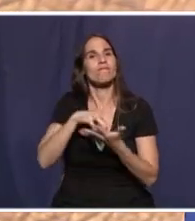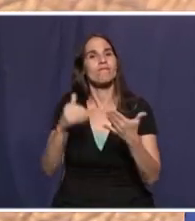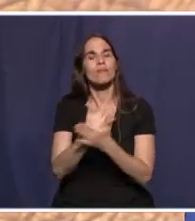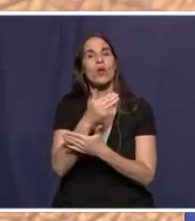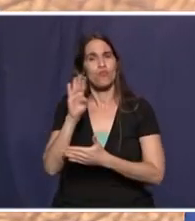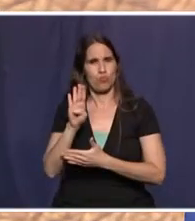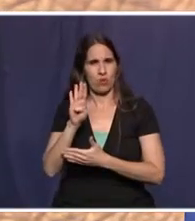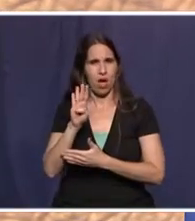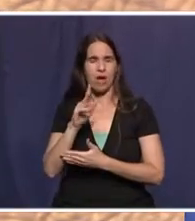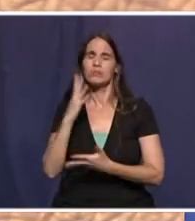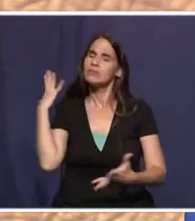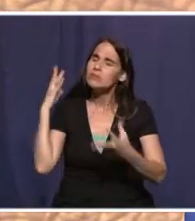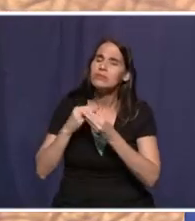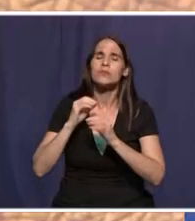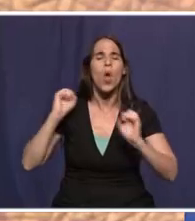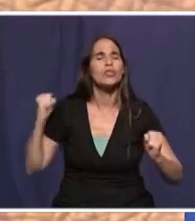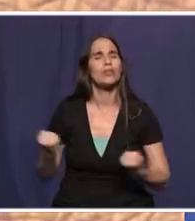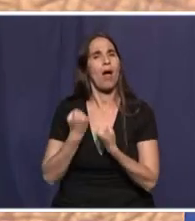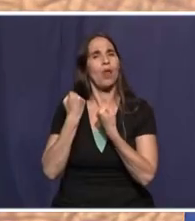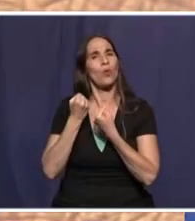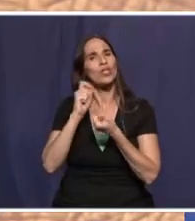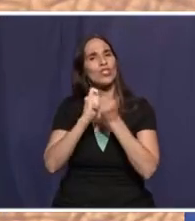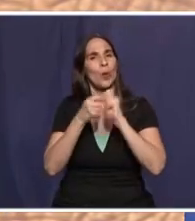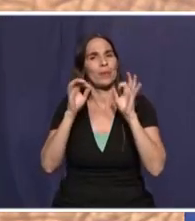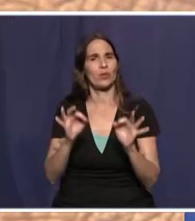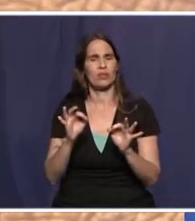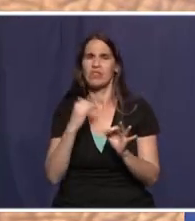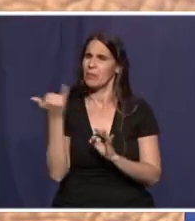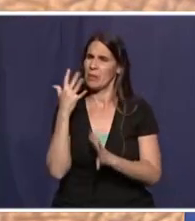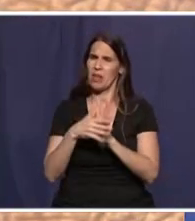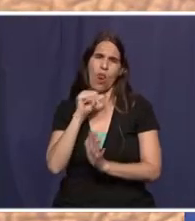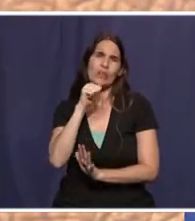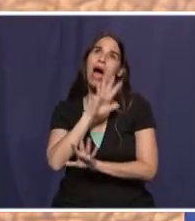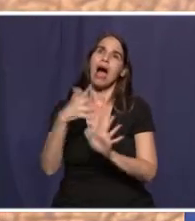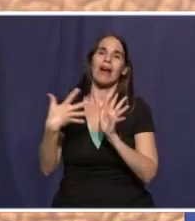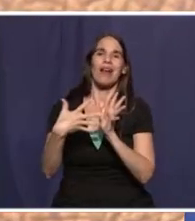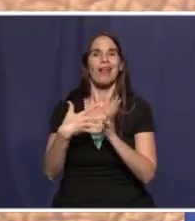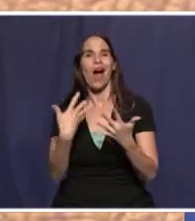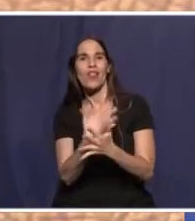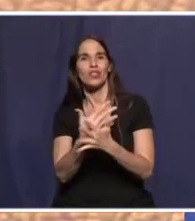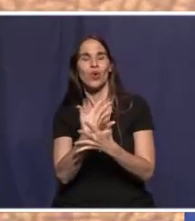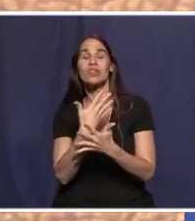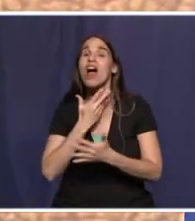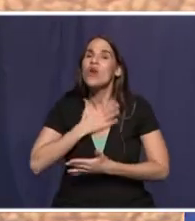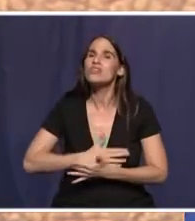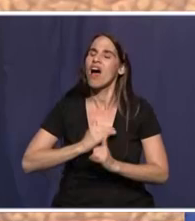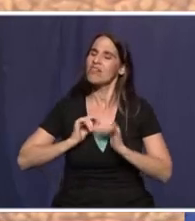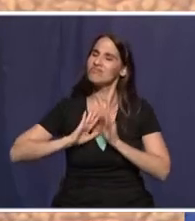כל השנים לשינוי מציאות. תמיד אמרתי שאני לא רוצה רק לסקר חדשות, אני רוצה להביא